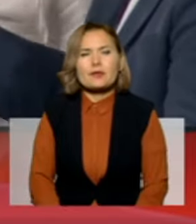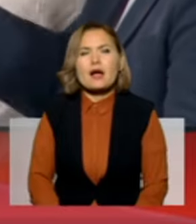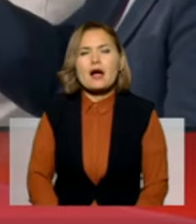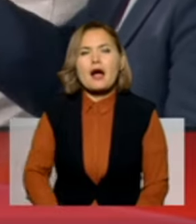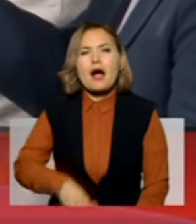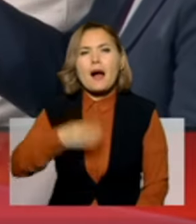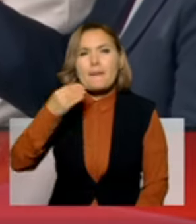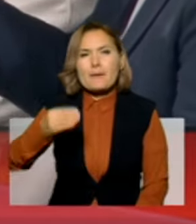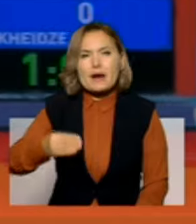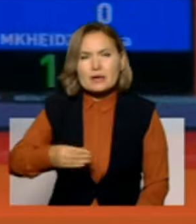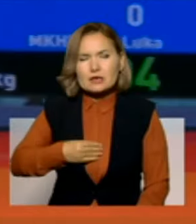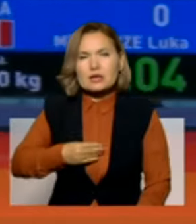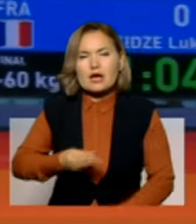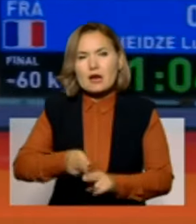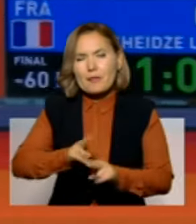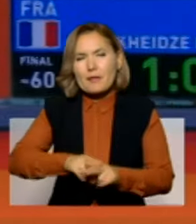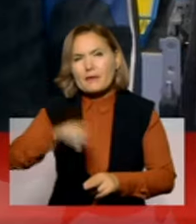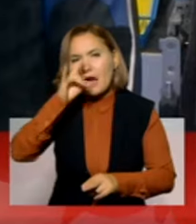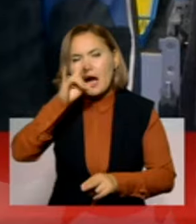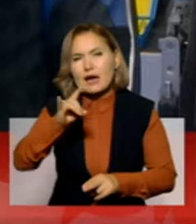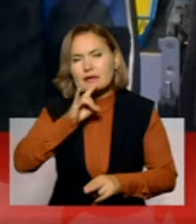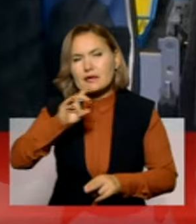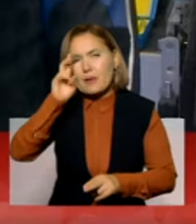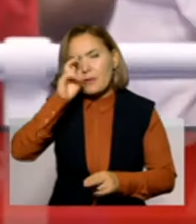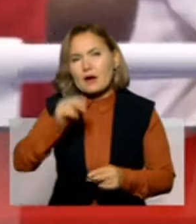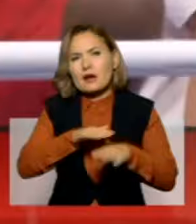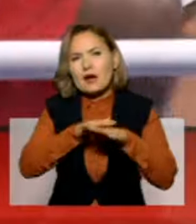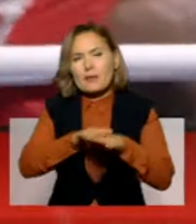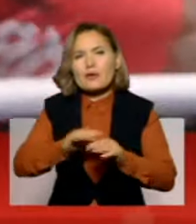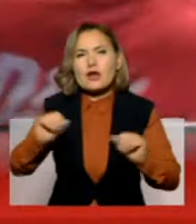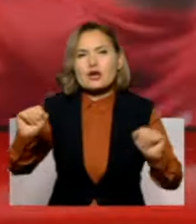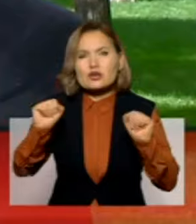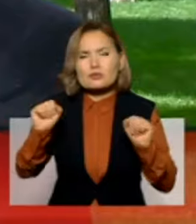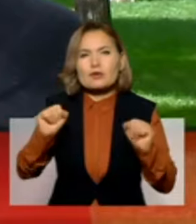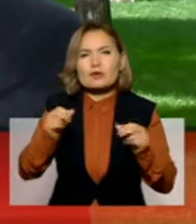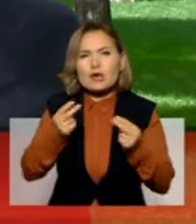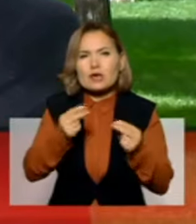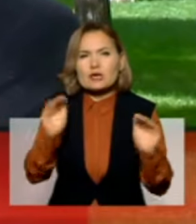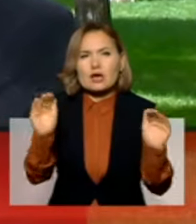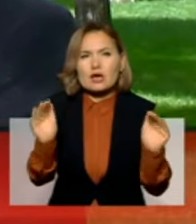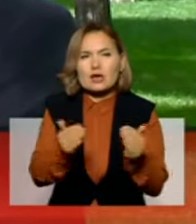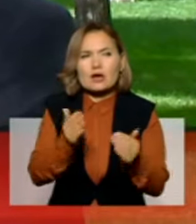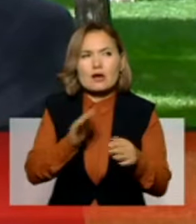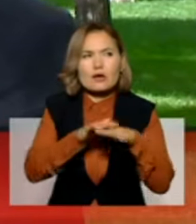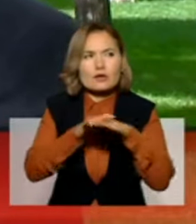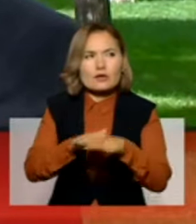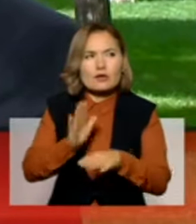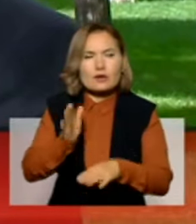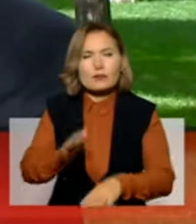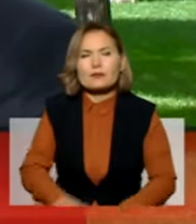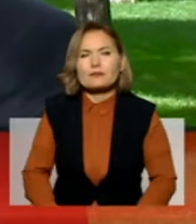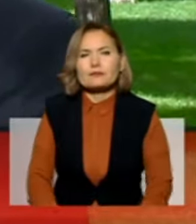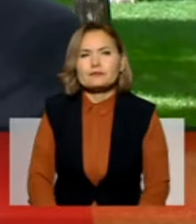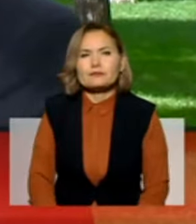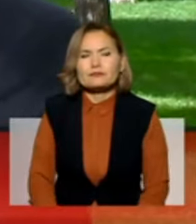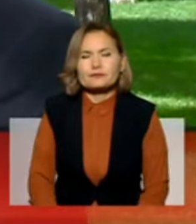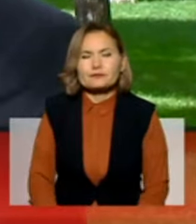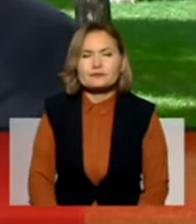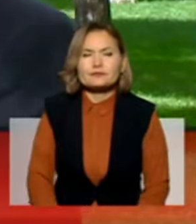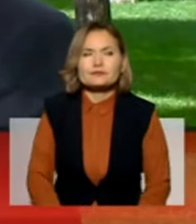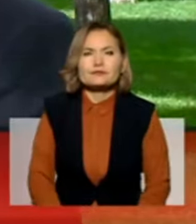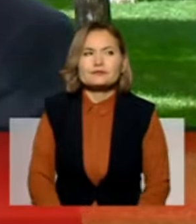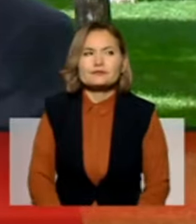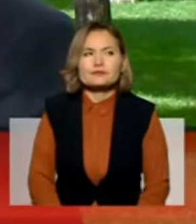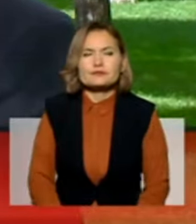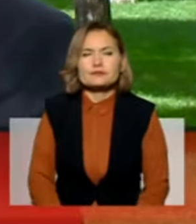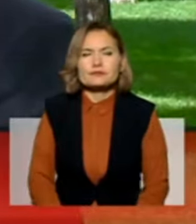Парижден кейінгі түйін. Қазақстан мемлекет қаржыландыратын спорт түрін қысқартпақ. Италия, мысалы 15, Беларусь 17, көршілерімізде